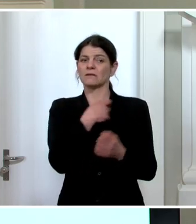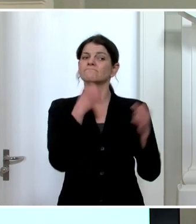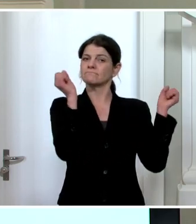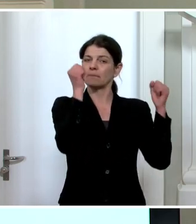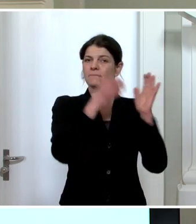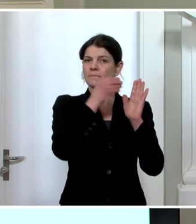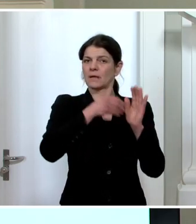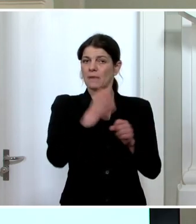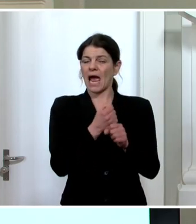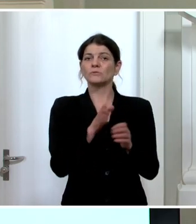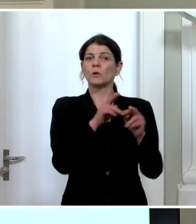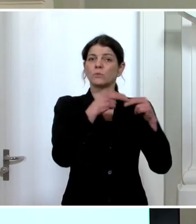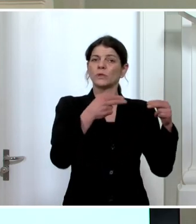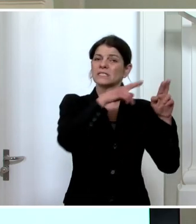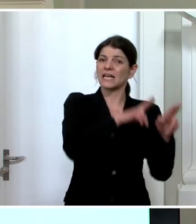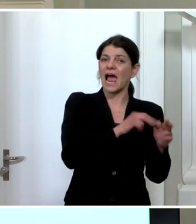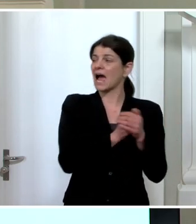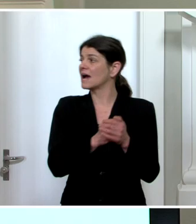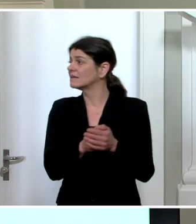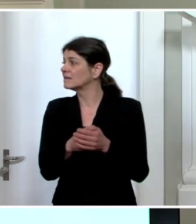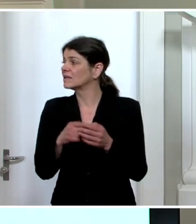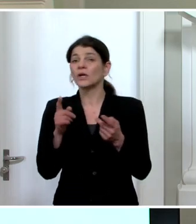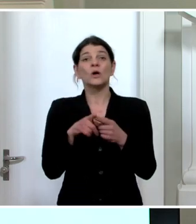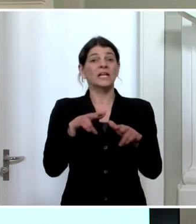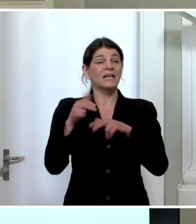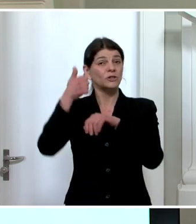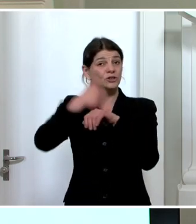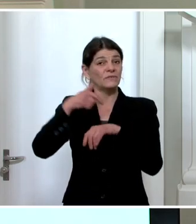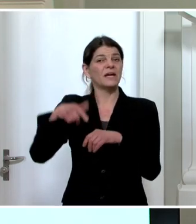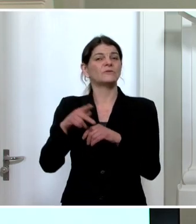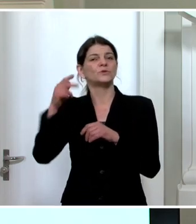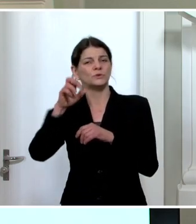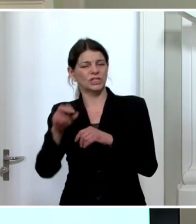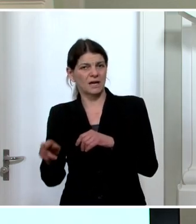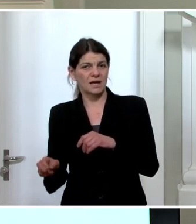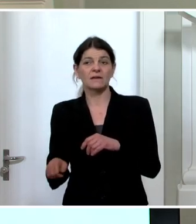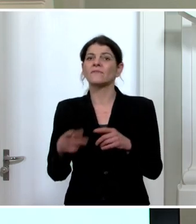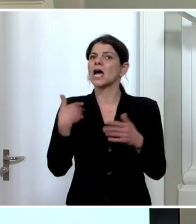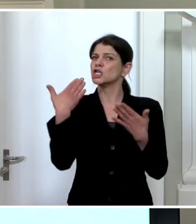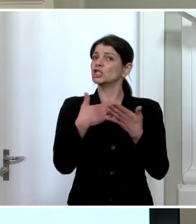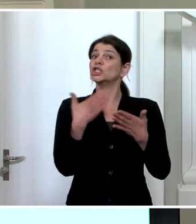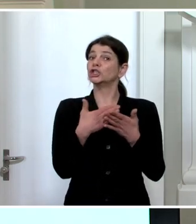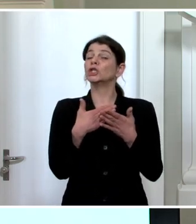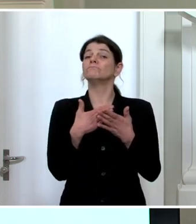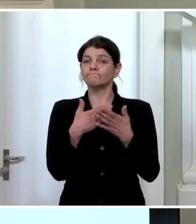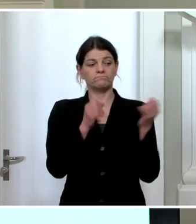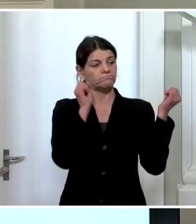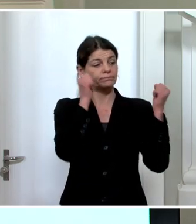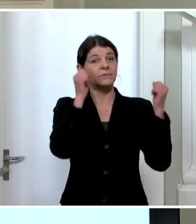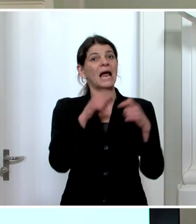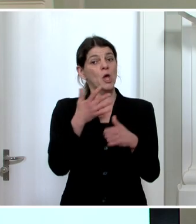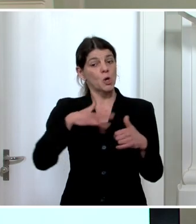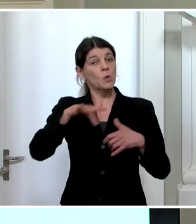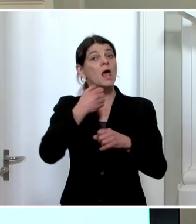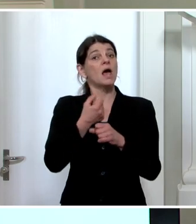zwischen Bundesrat Ueli Maurer und damals noch dem Regierungschef Klaus Tschütscher, eine Grundlage